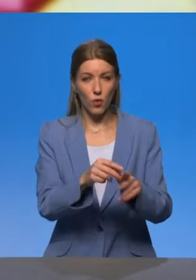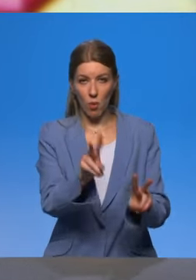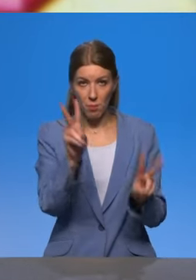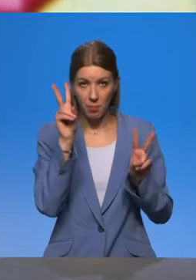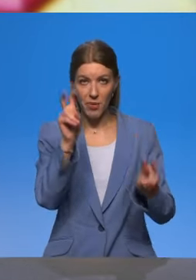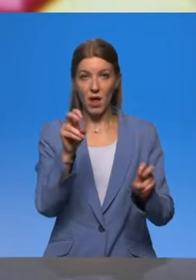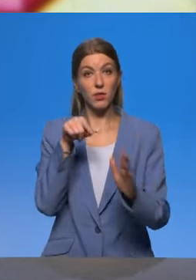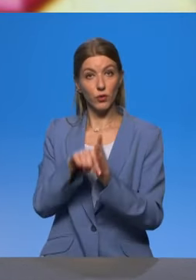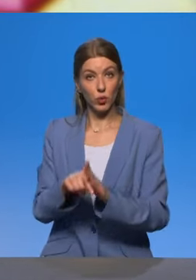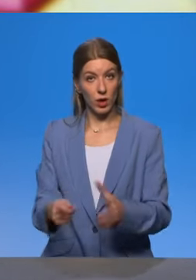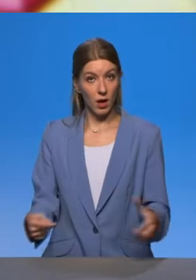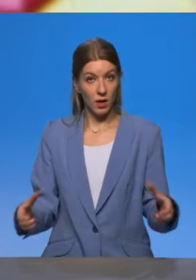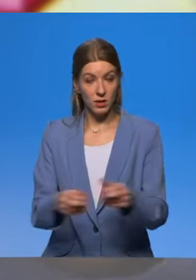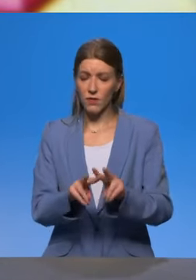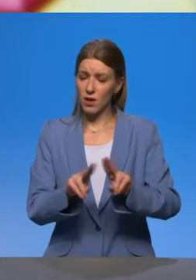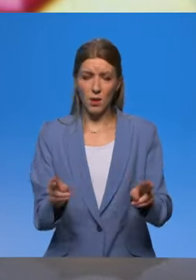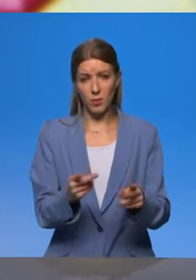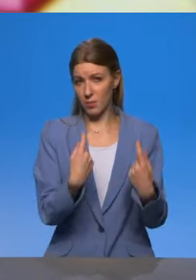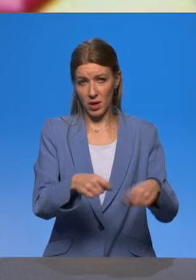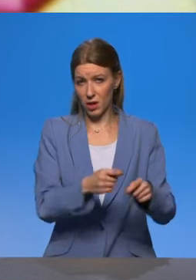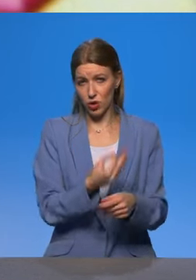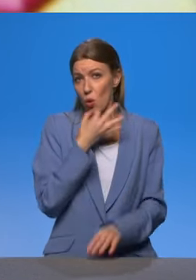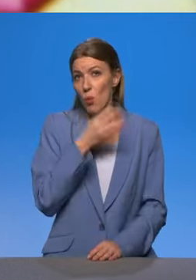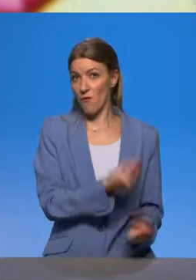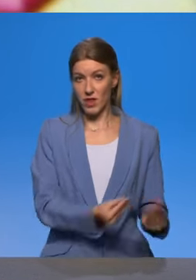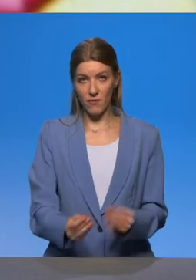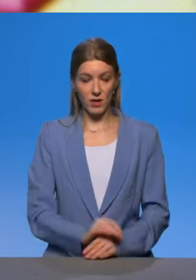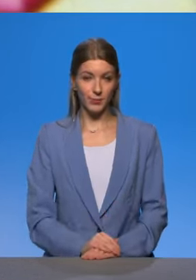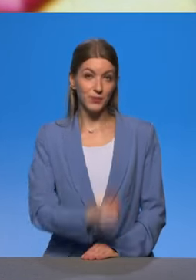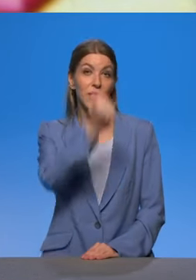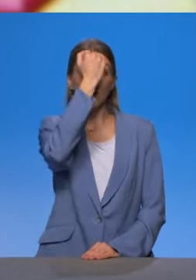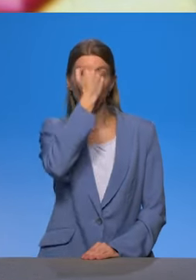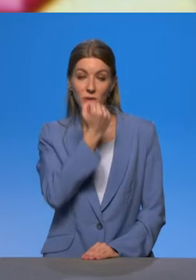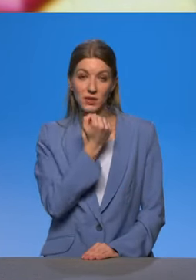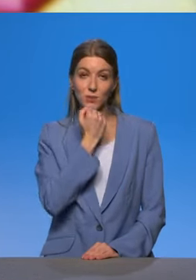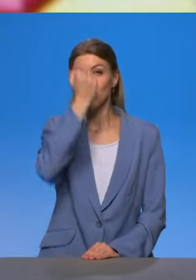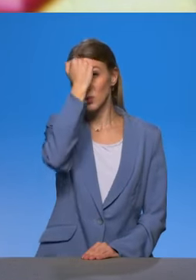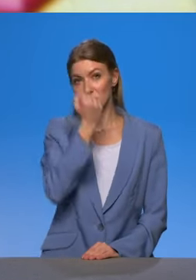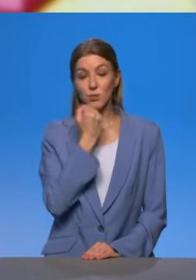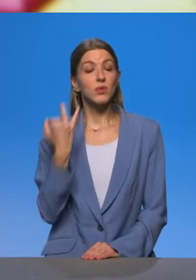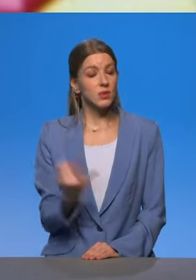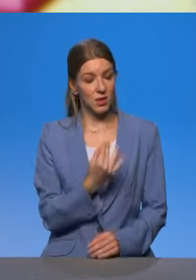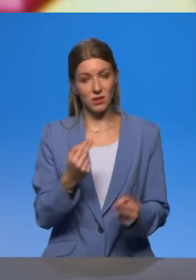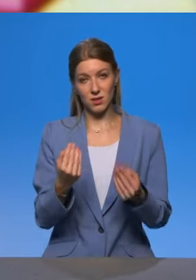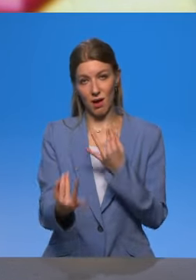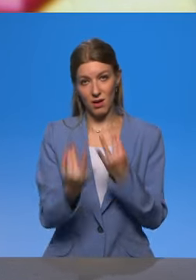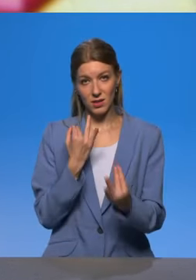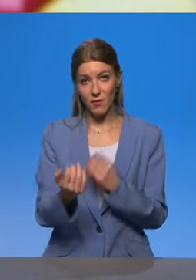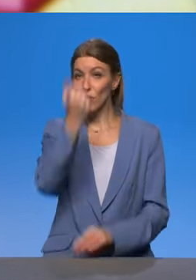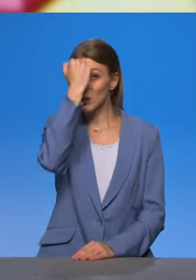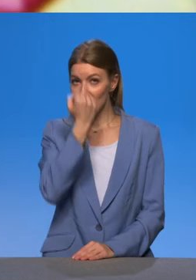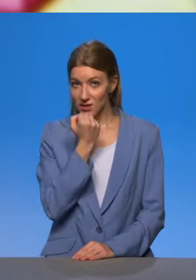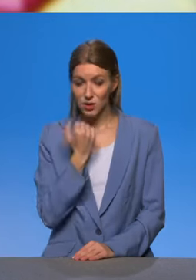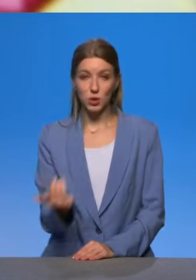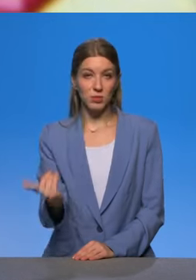и продажи любого товара. Спасибо. Спасибо. Интересный разговор. Спасибо. На студии у нас сегодня был